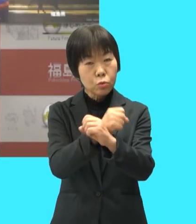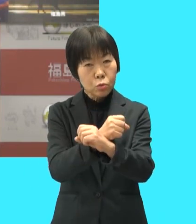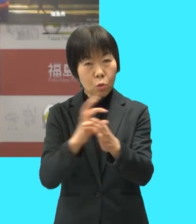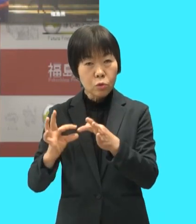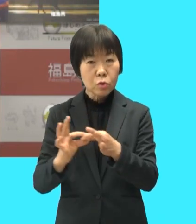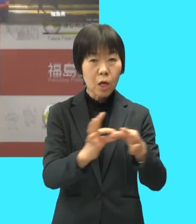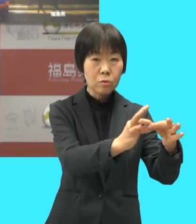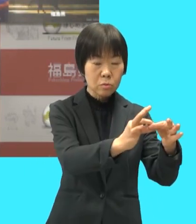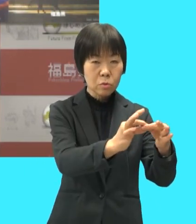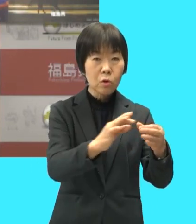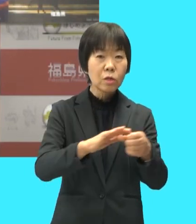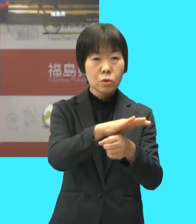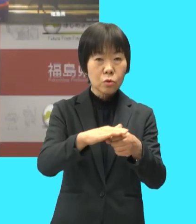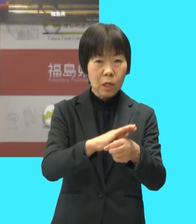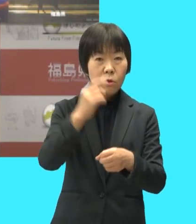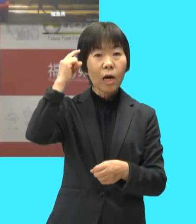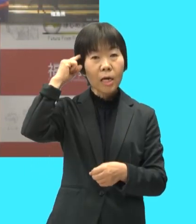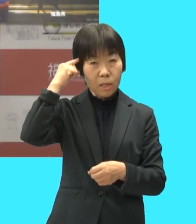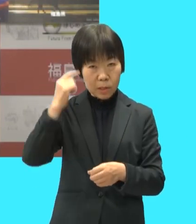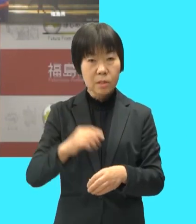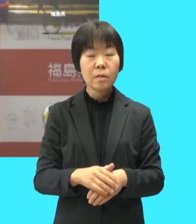ことが重要だと考えています。